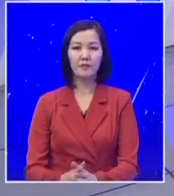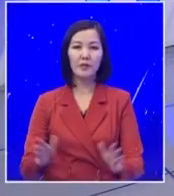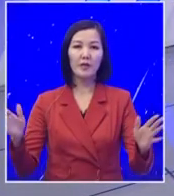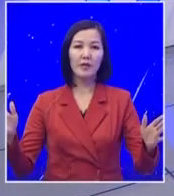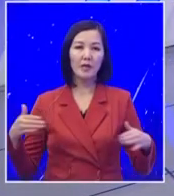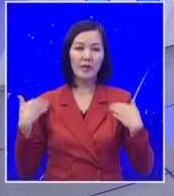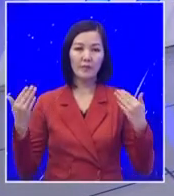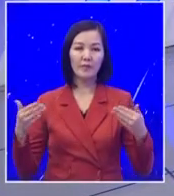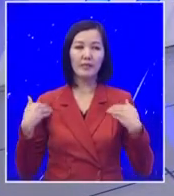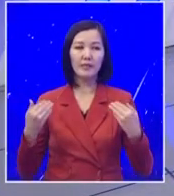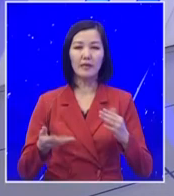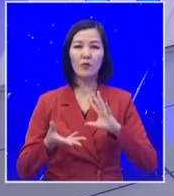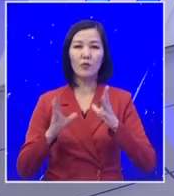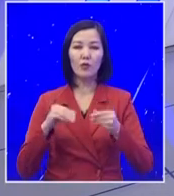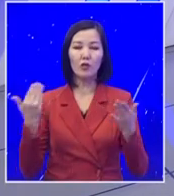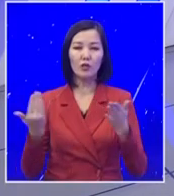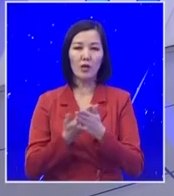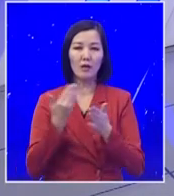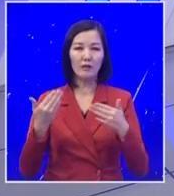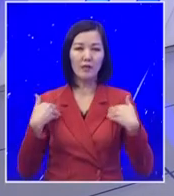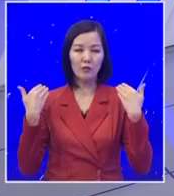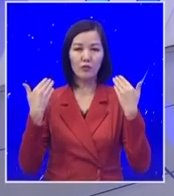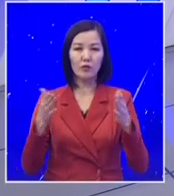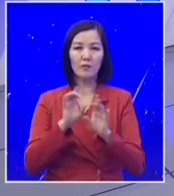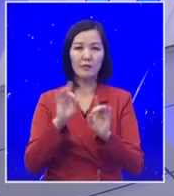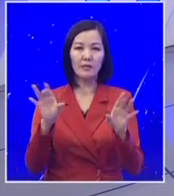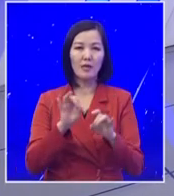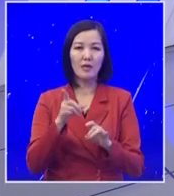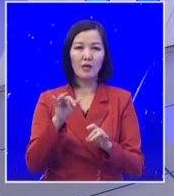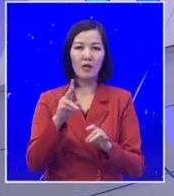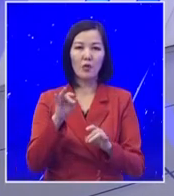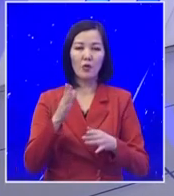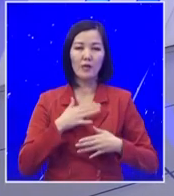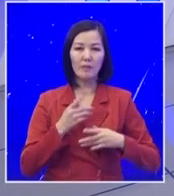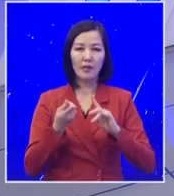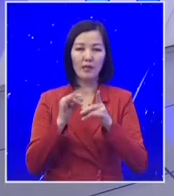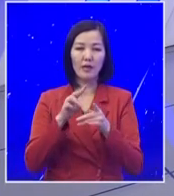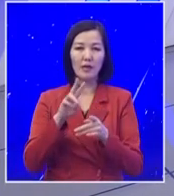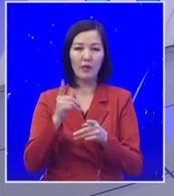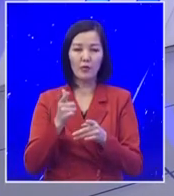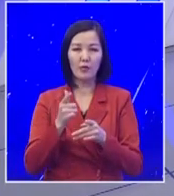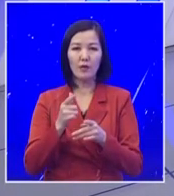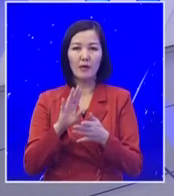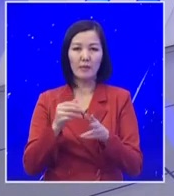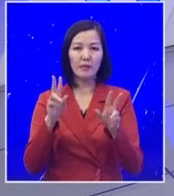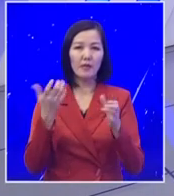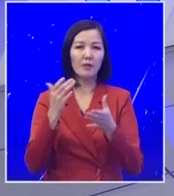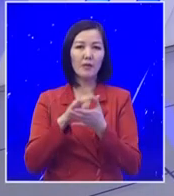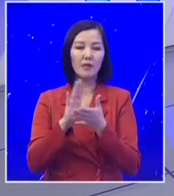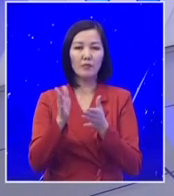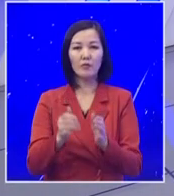Армысыздар, аймақтың басты арнасында қорытынды жаңалықтар студияда ақпараттар легімен Гауһар Муса, сурд аудармада Айгүл Жұмашқызы. Алдымен